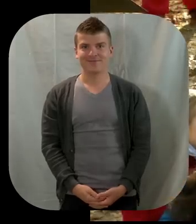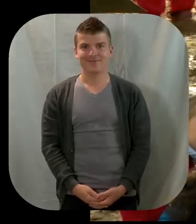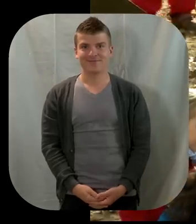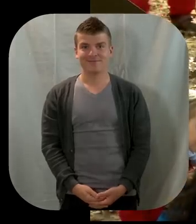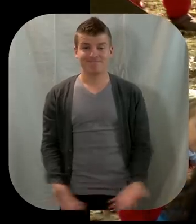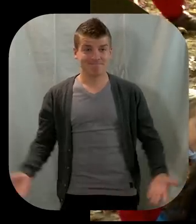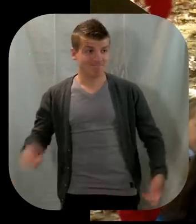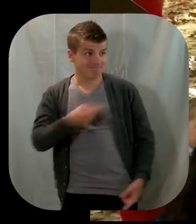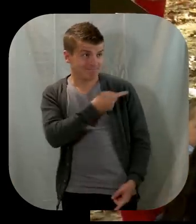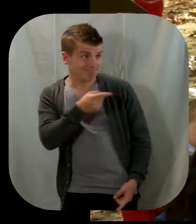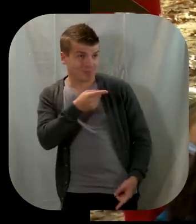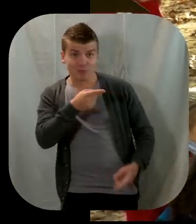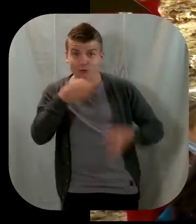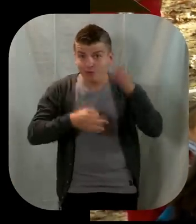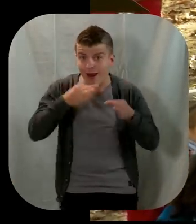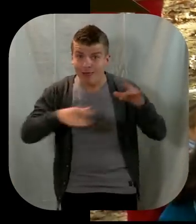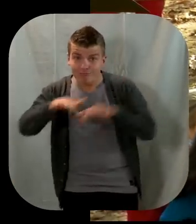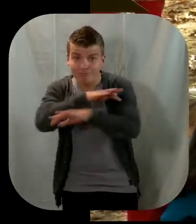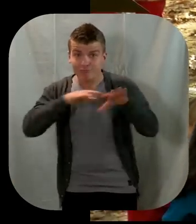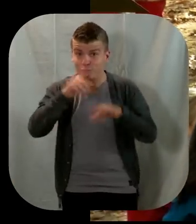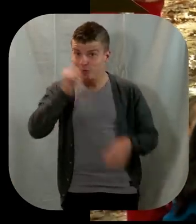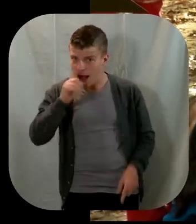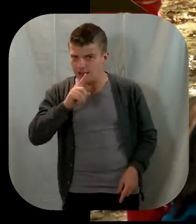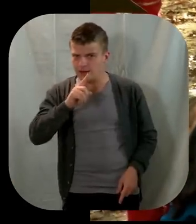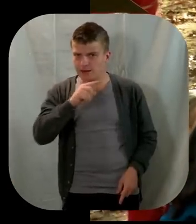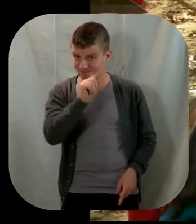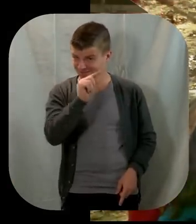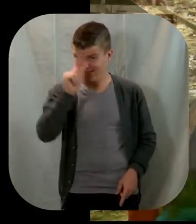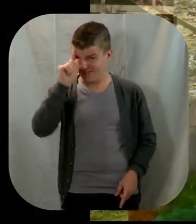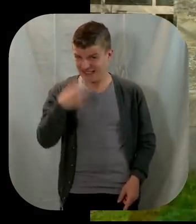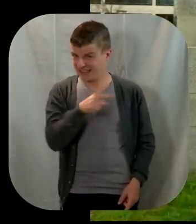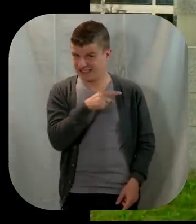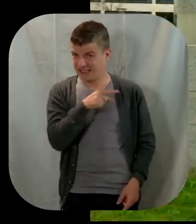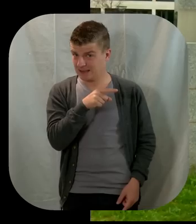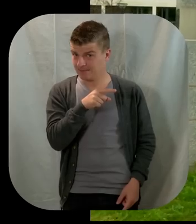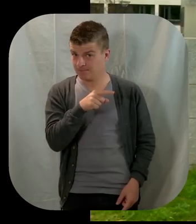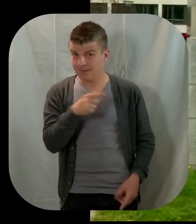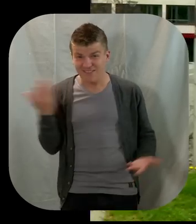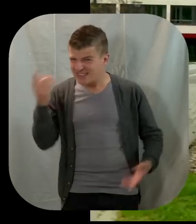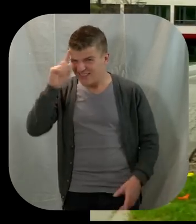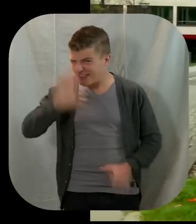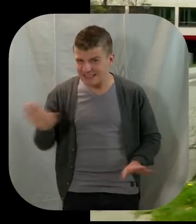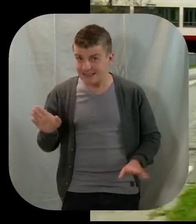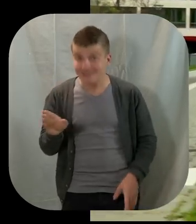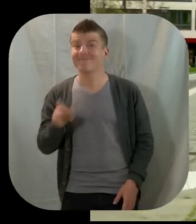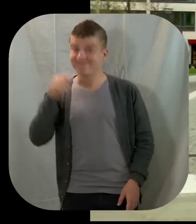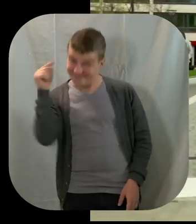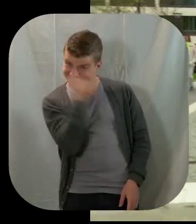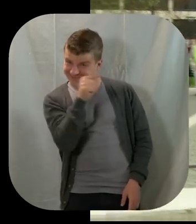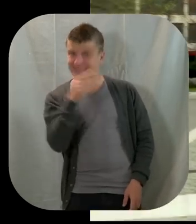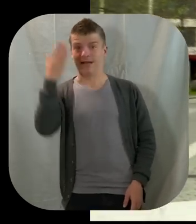Sie spielen hier, haben Spaß, aber sie wissen etwas nicht. Etwas, das man hier weiß.